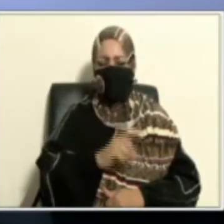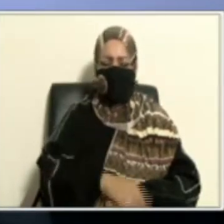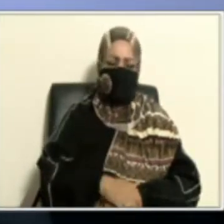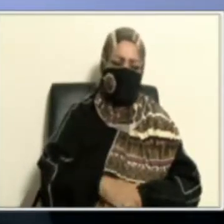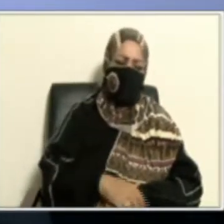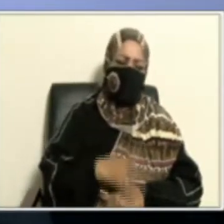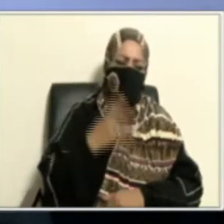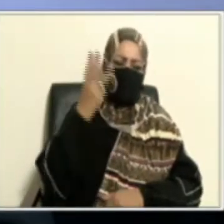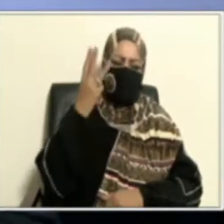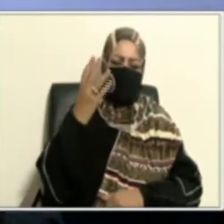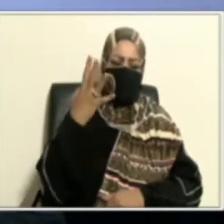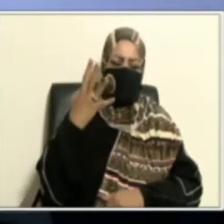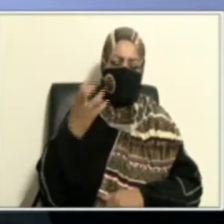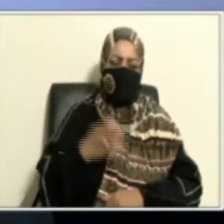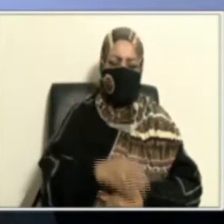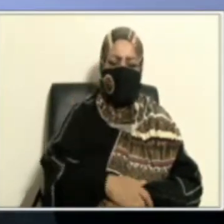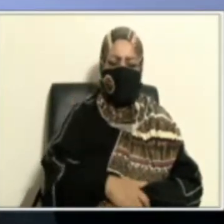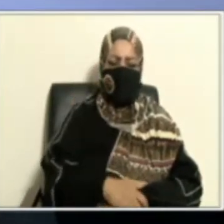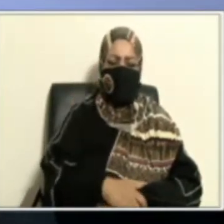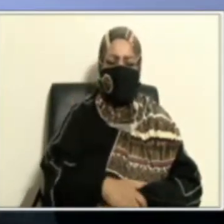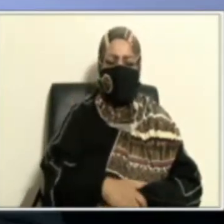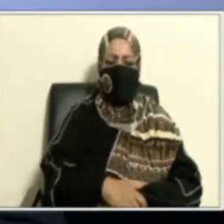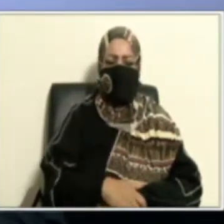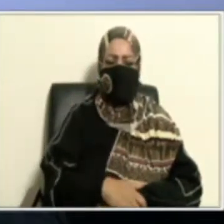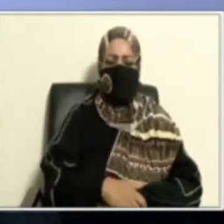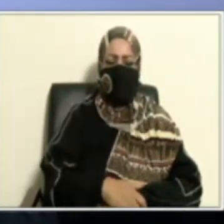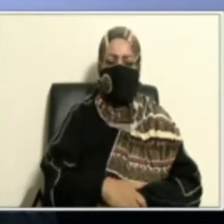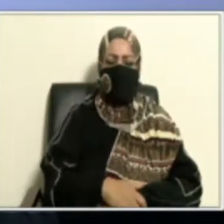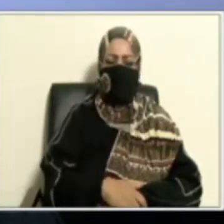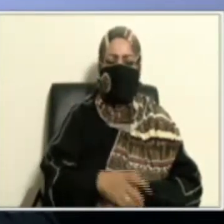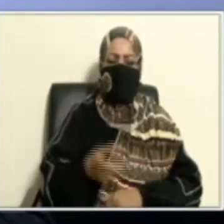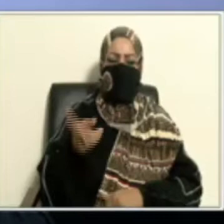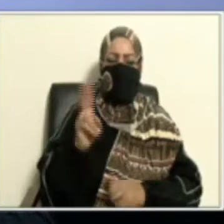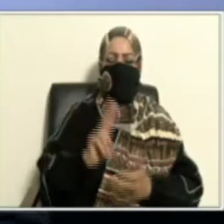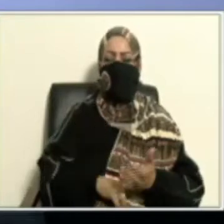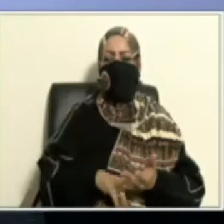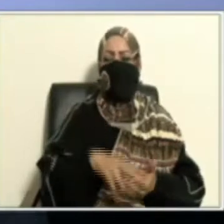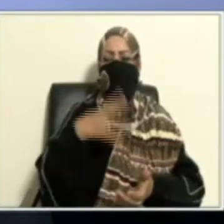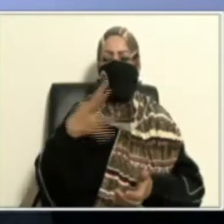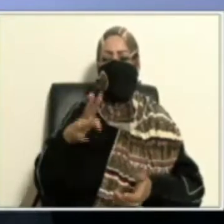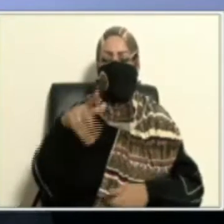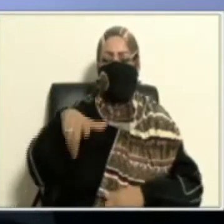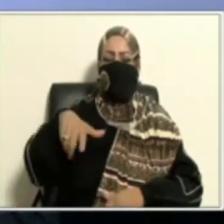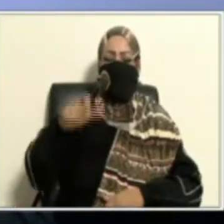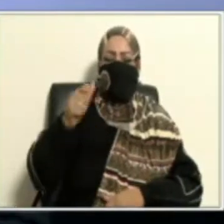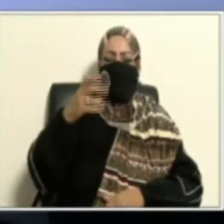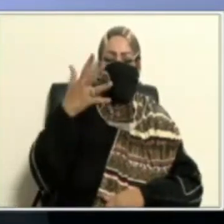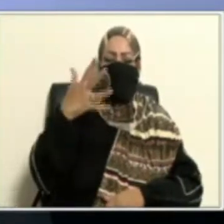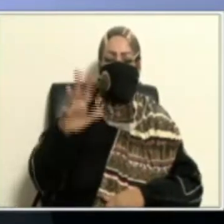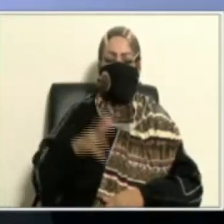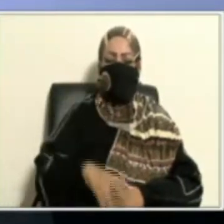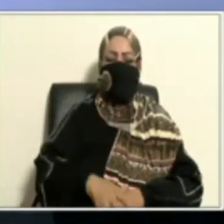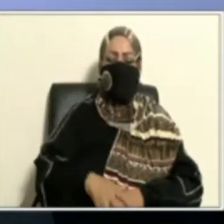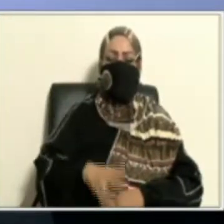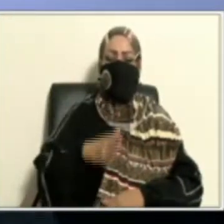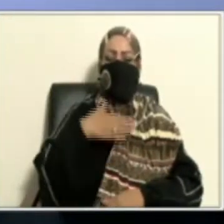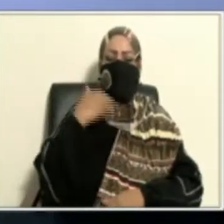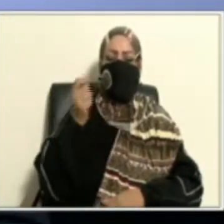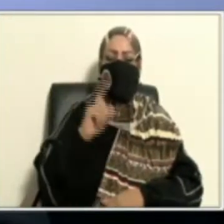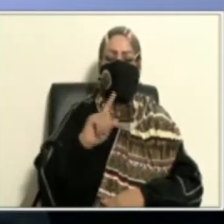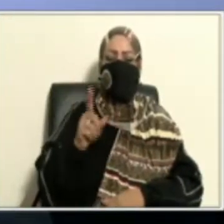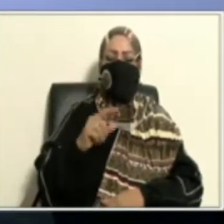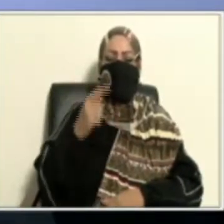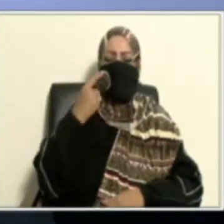40 و50 و60 و100 محل ما يبيش يشد هلبة، فنقولوا لا بأس من 400 نديروا 3600 3700 حتى